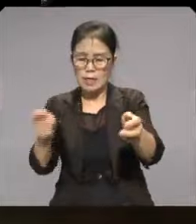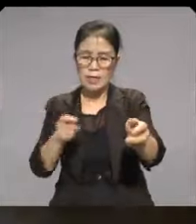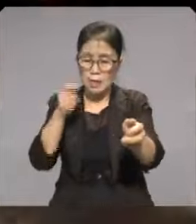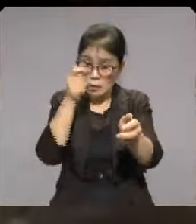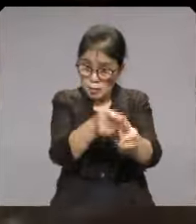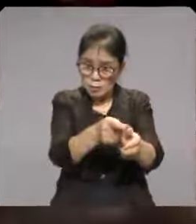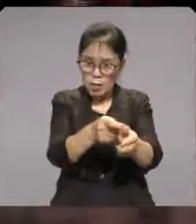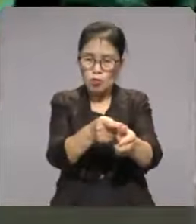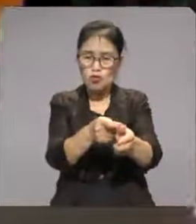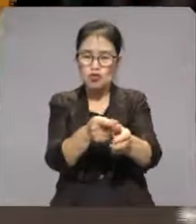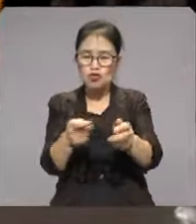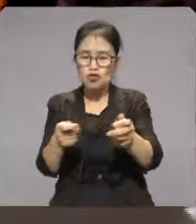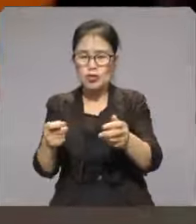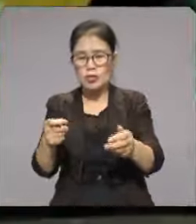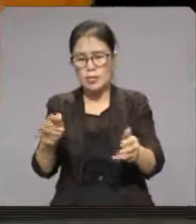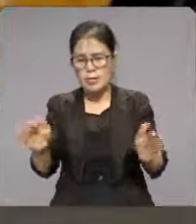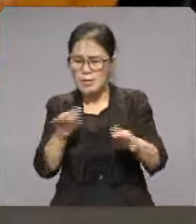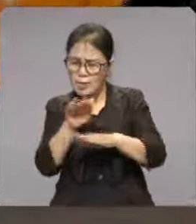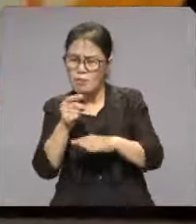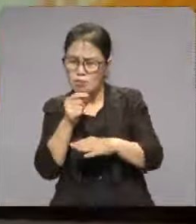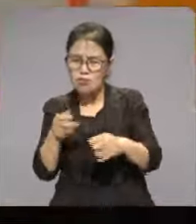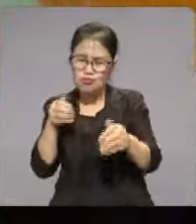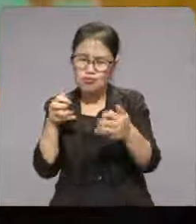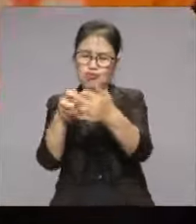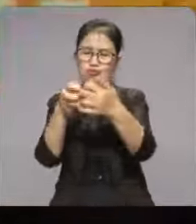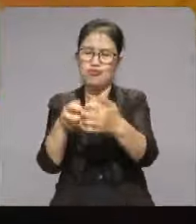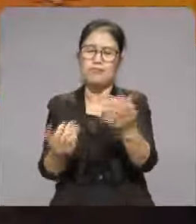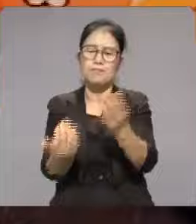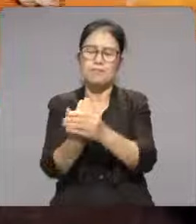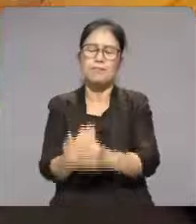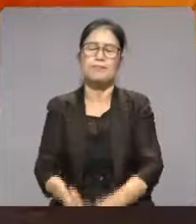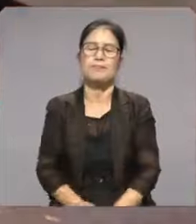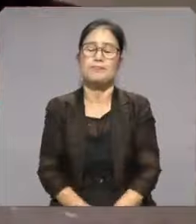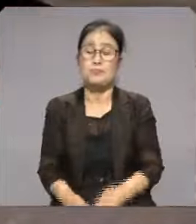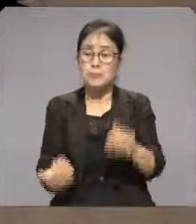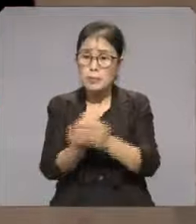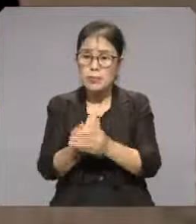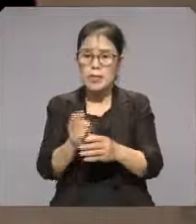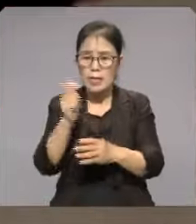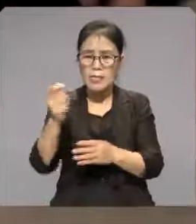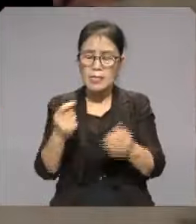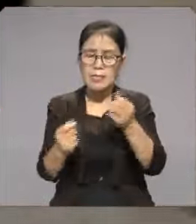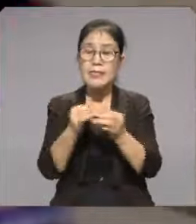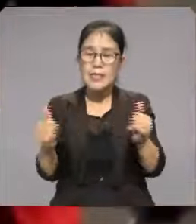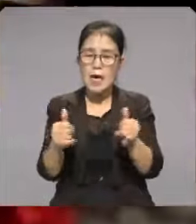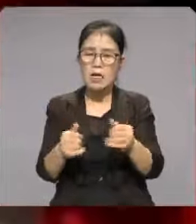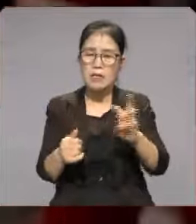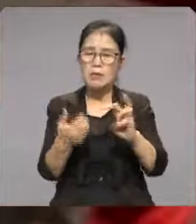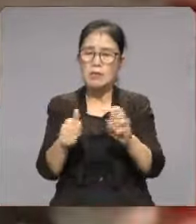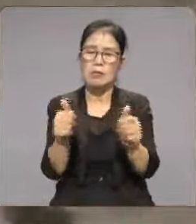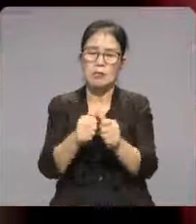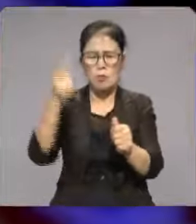들이받고 주행 중이던 경차와 충돌하는 사고가 발생했습니다. 이 사고로 택시 승객인 30대